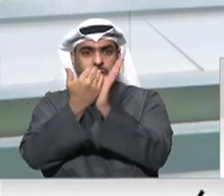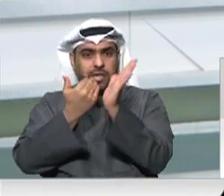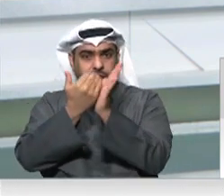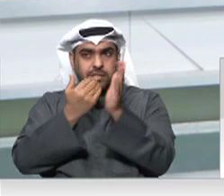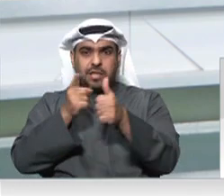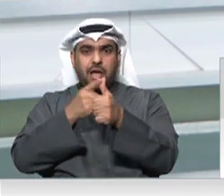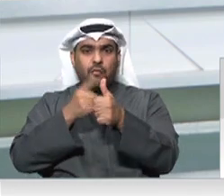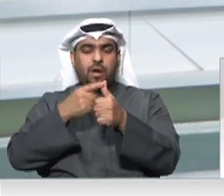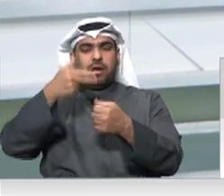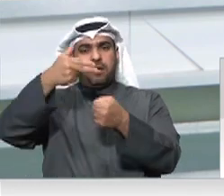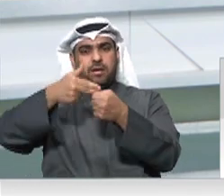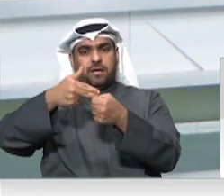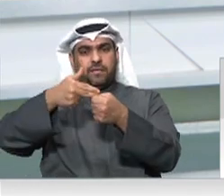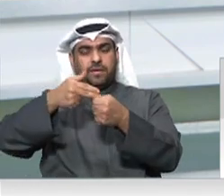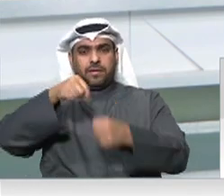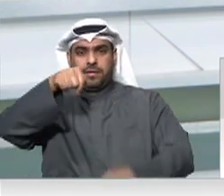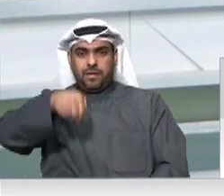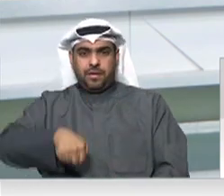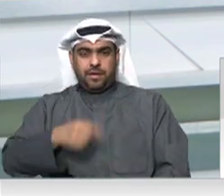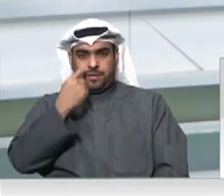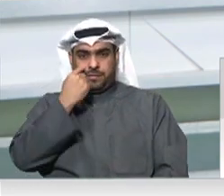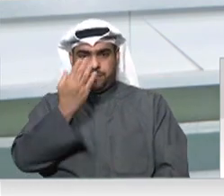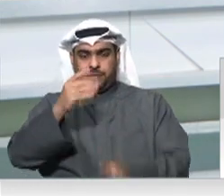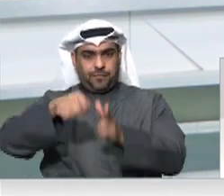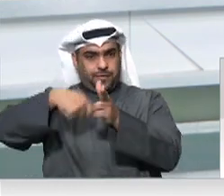التفاصيل مع الزميل فيصل